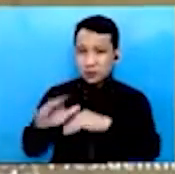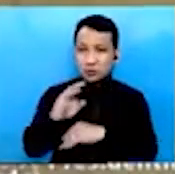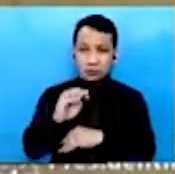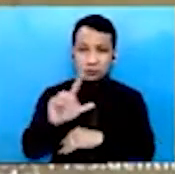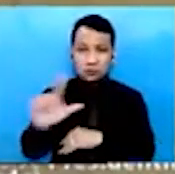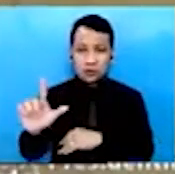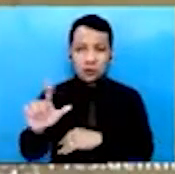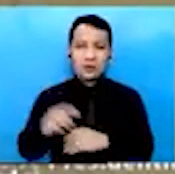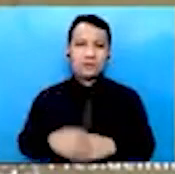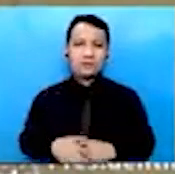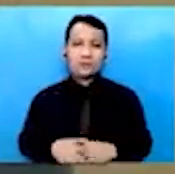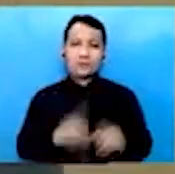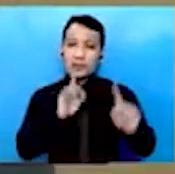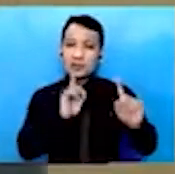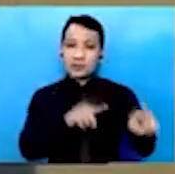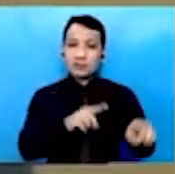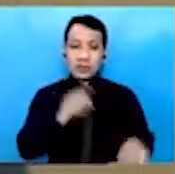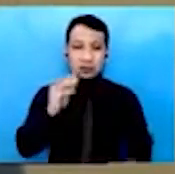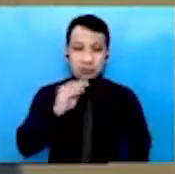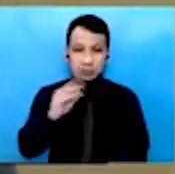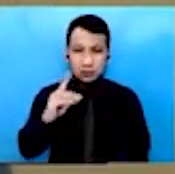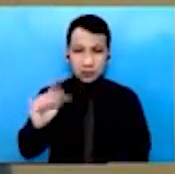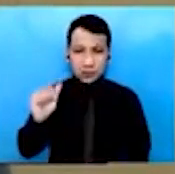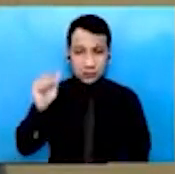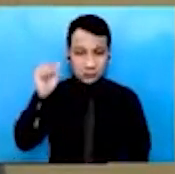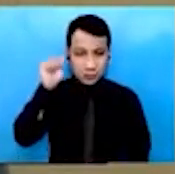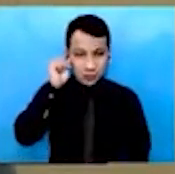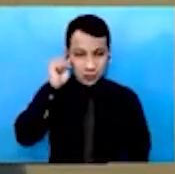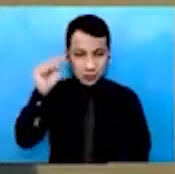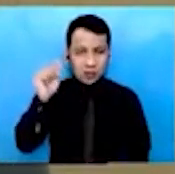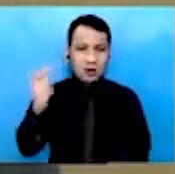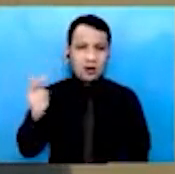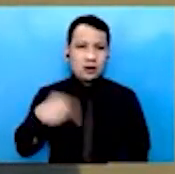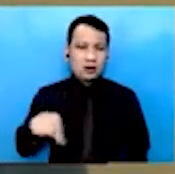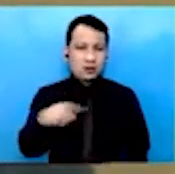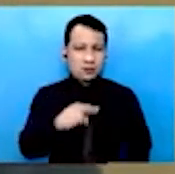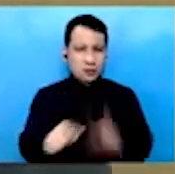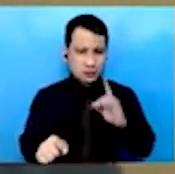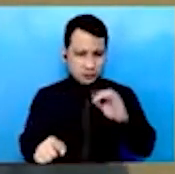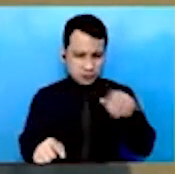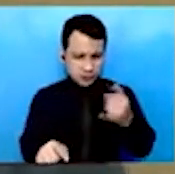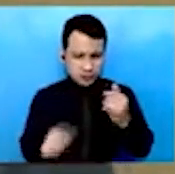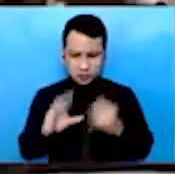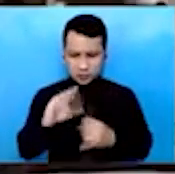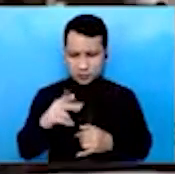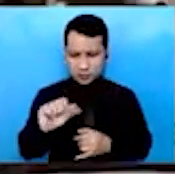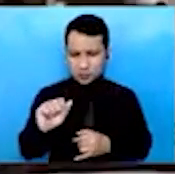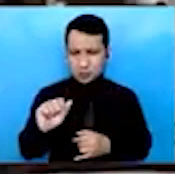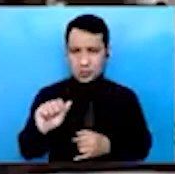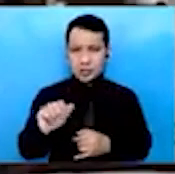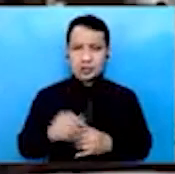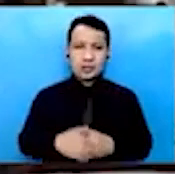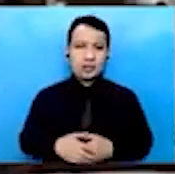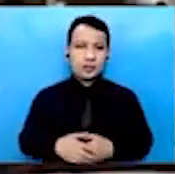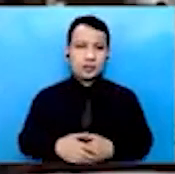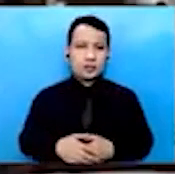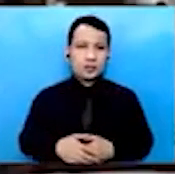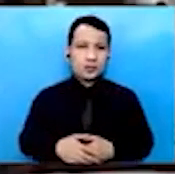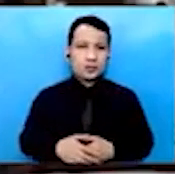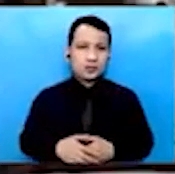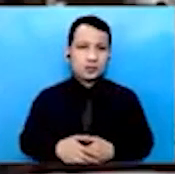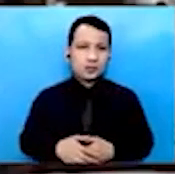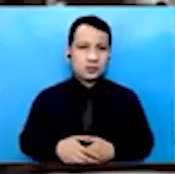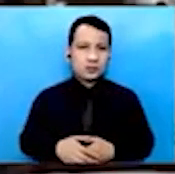MMDA Chairman Benher Abalos sa programang Ted Filon at DJ Chacha sa Radyo 5. Ewang po lang rito sa